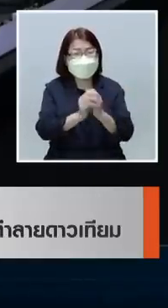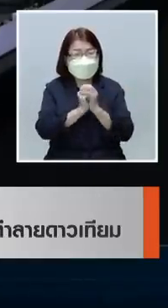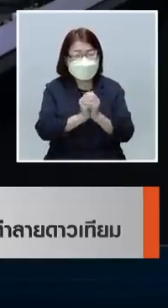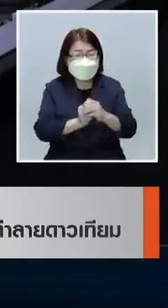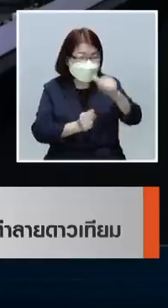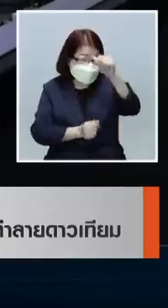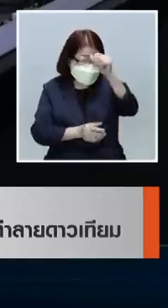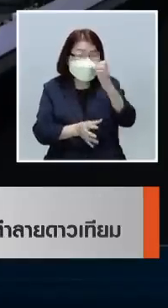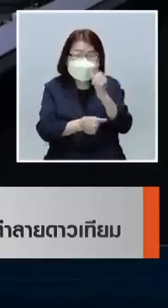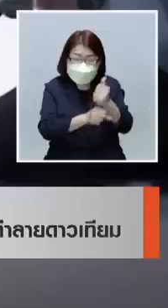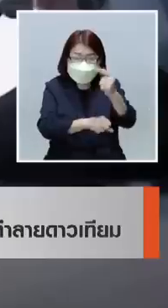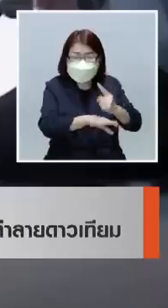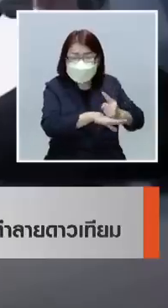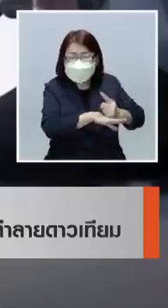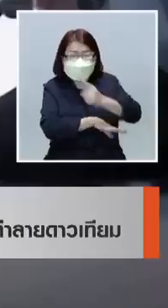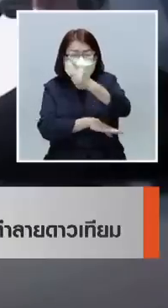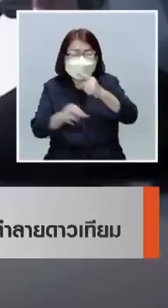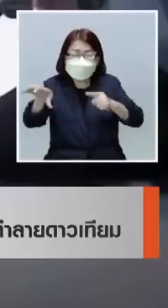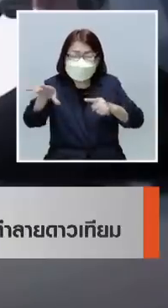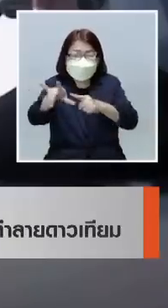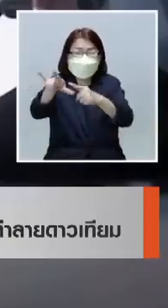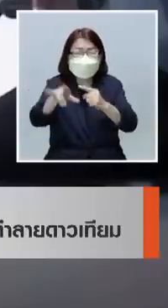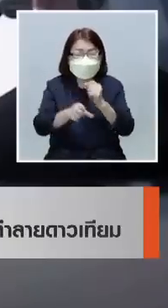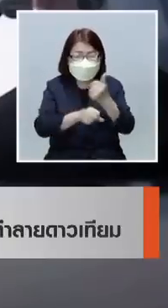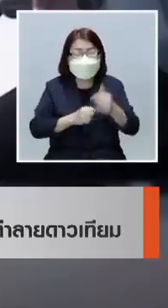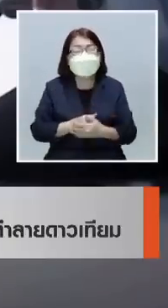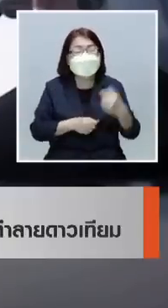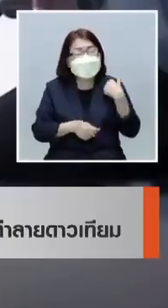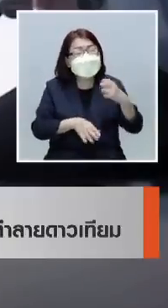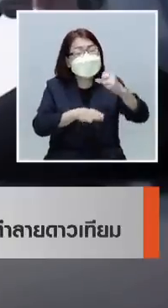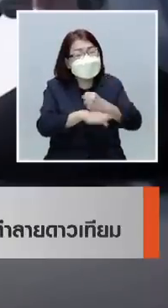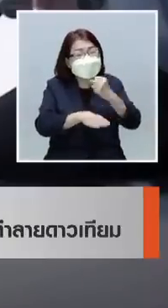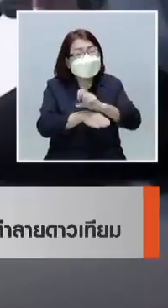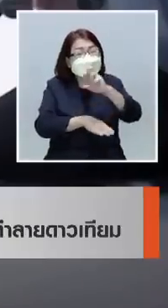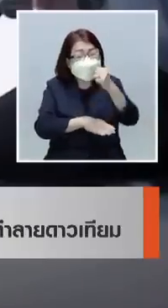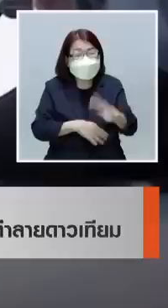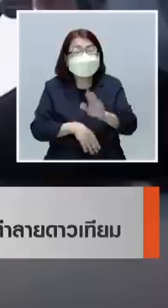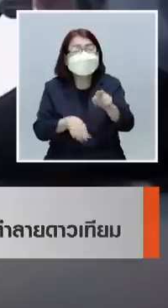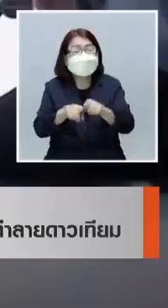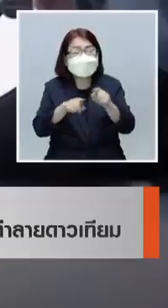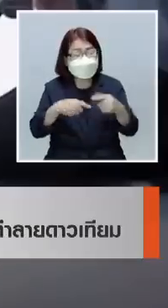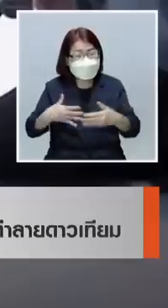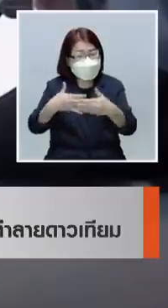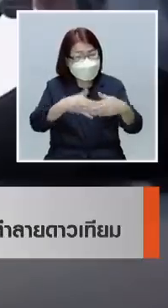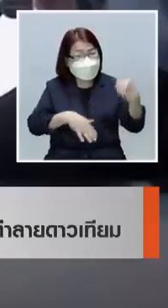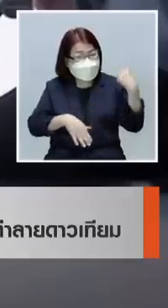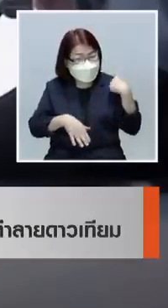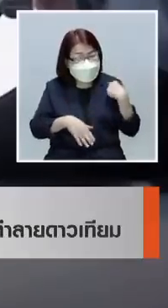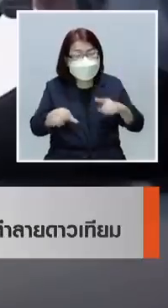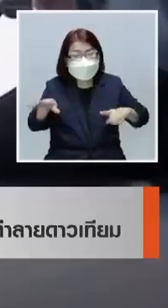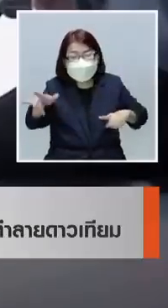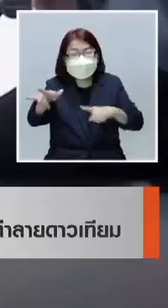จมตีดาวเทียมได้จากภาคพื้นดินอยู่แล้วแล้วก็มีการยิงทดสอบแบบนี้แหละค่ะอย่างสหรัฐเริ่มทดสอบยิงขีปนาวุธต้านดาวเทียมตั้ง